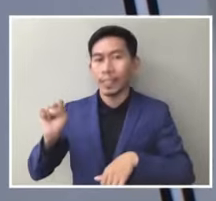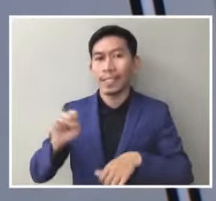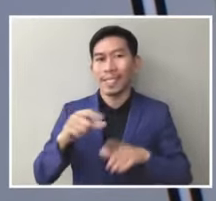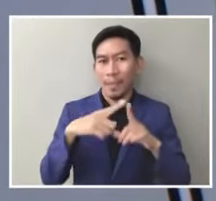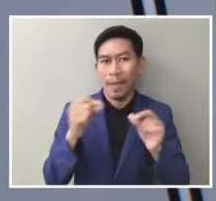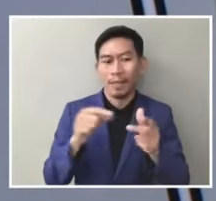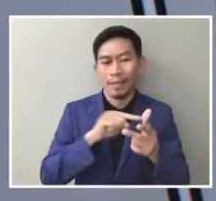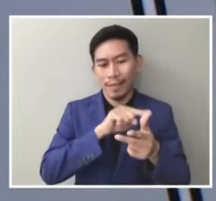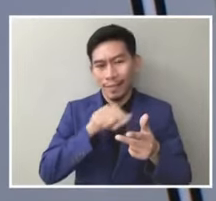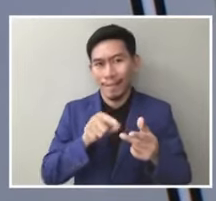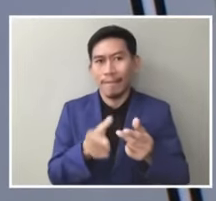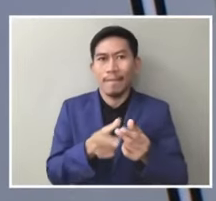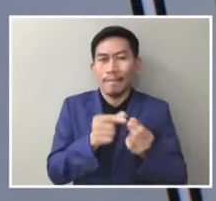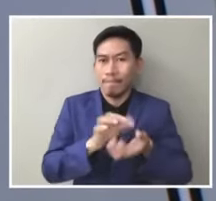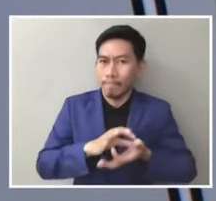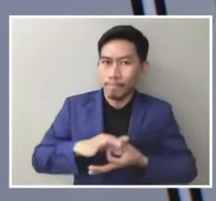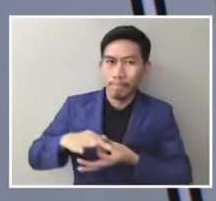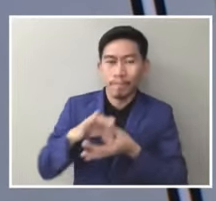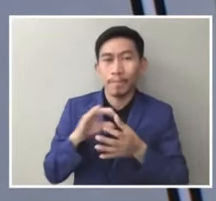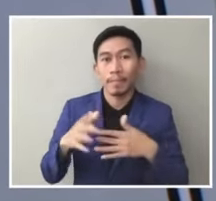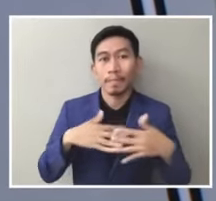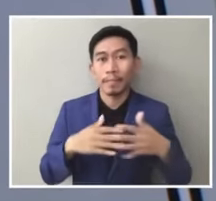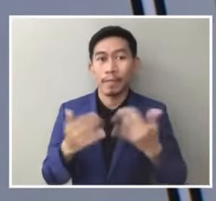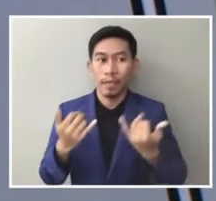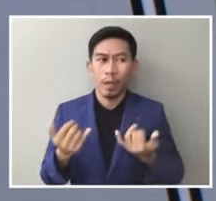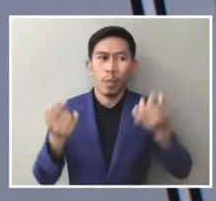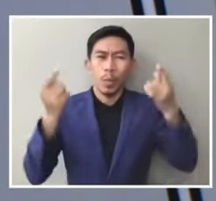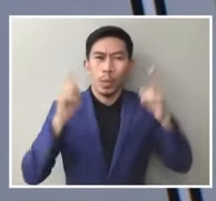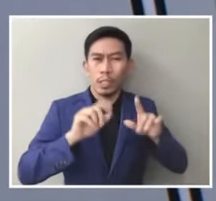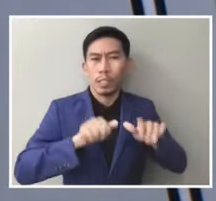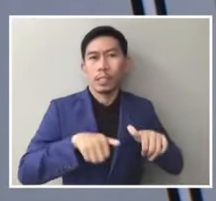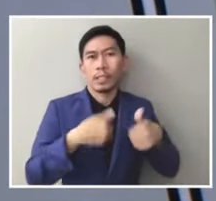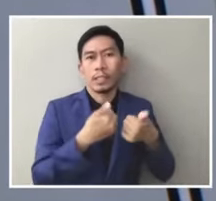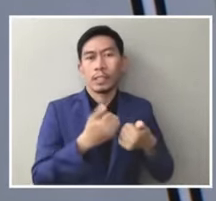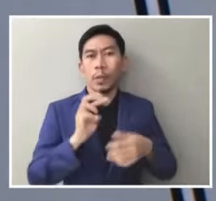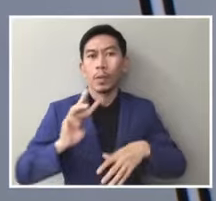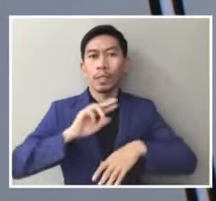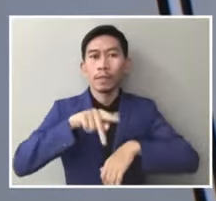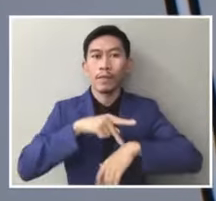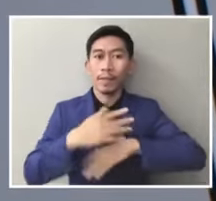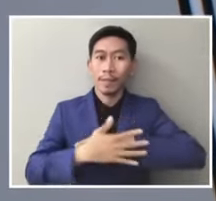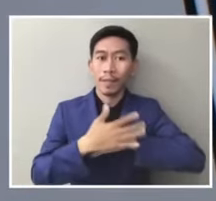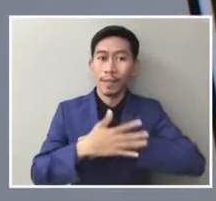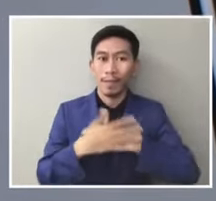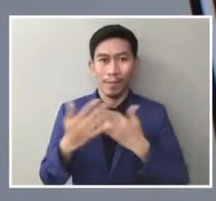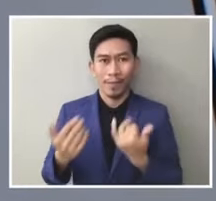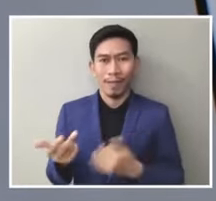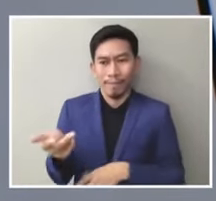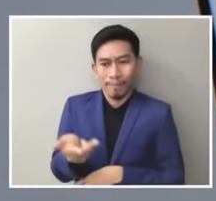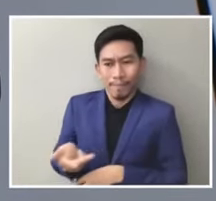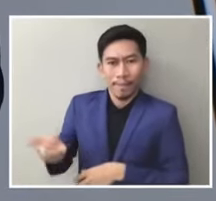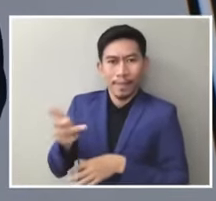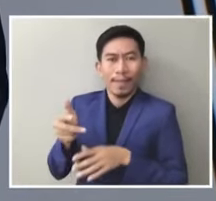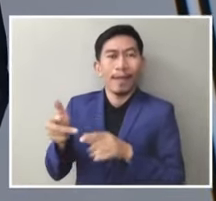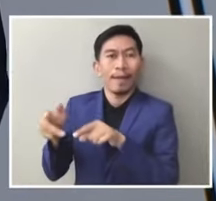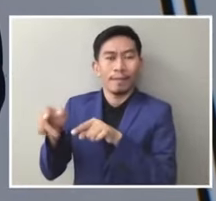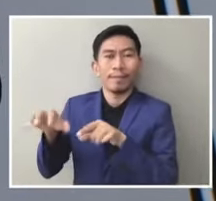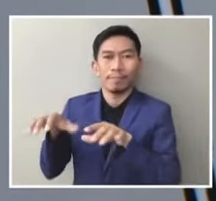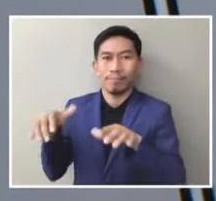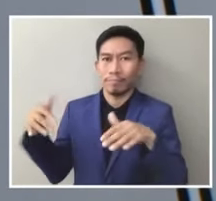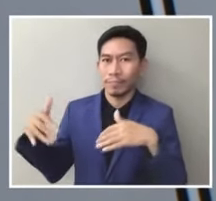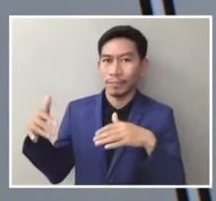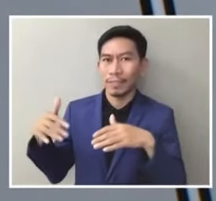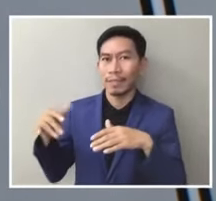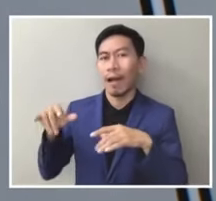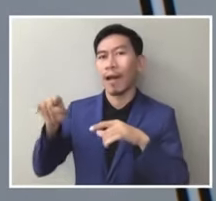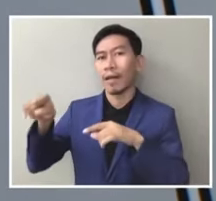mga hamon sa West Philippine Sea. Ang pangunahing susulong ng makasaysayang trilateral summit sa Washington, D.C. ngayong